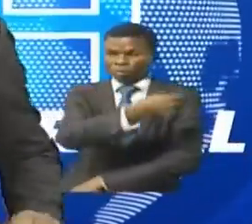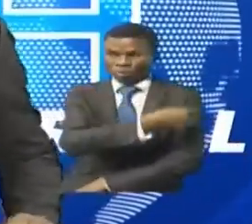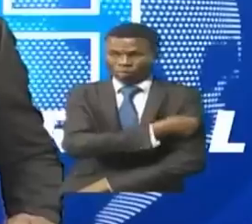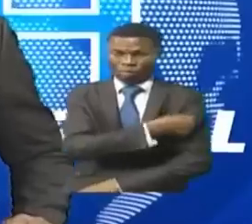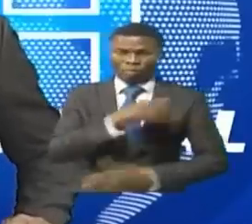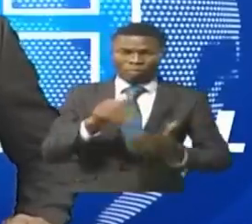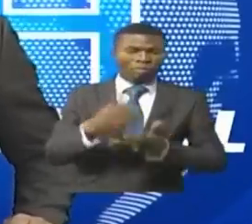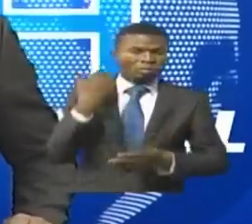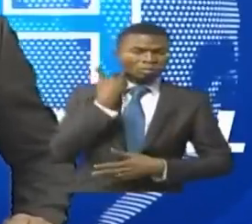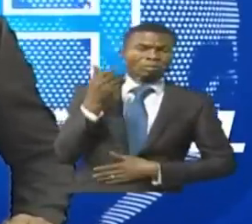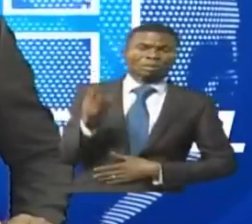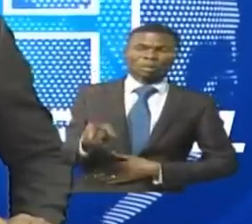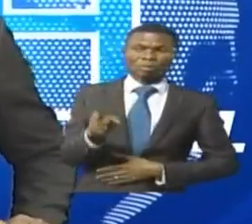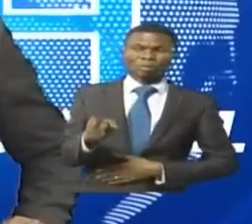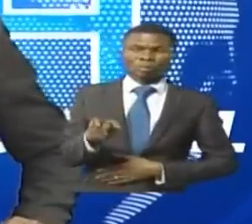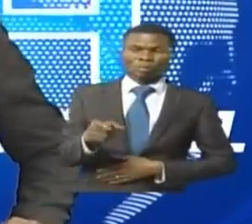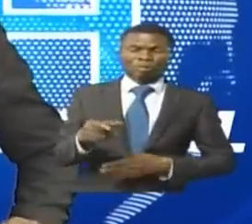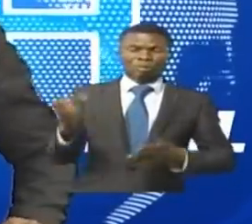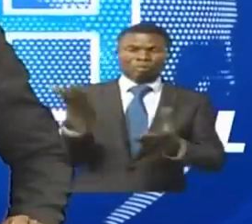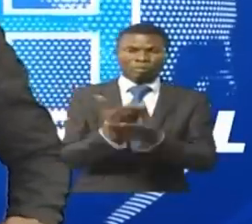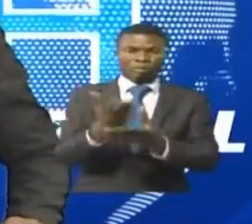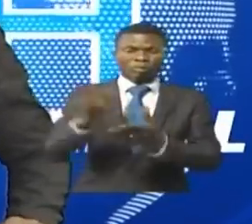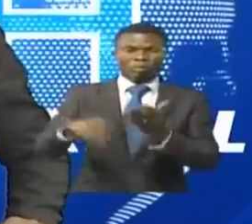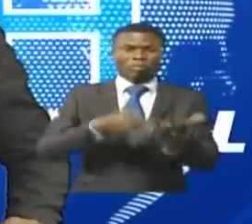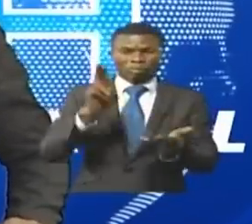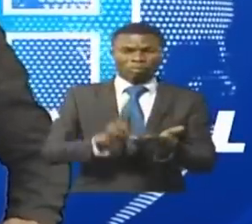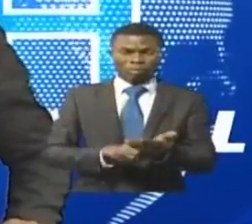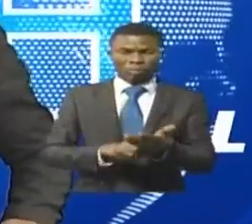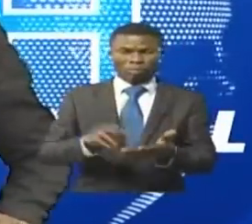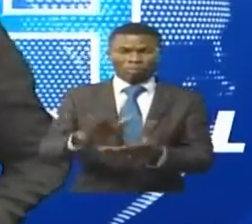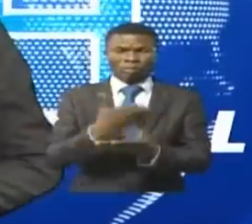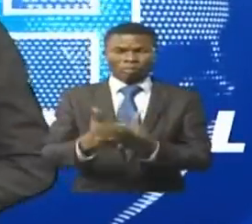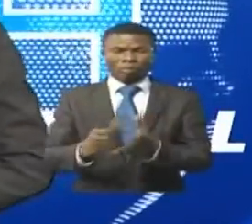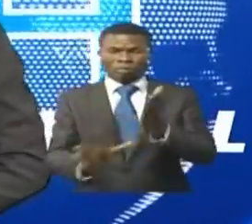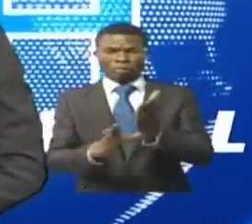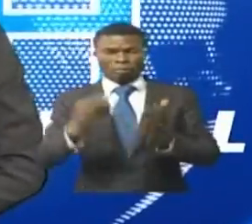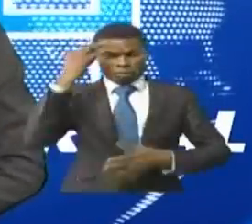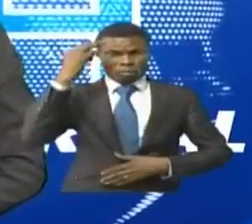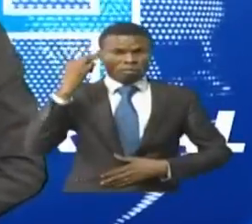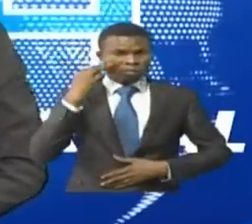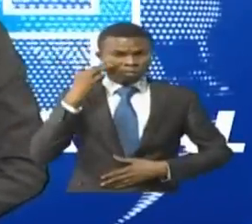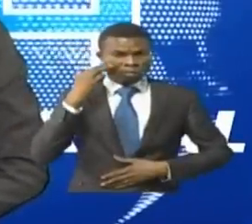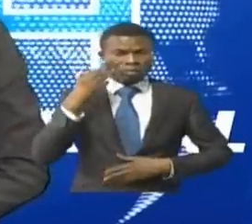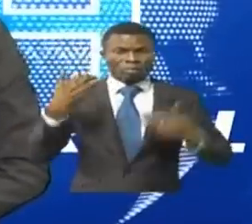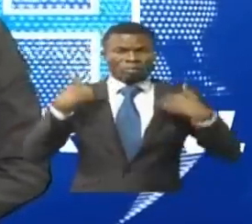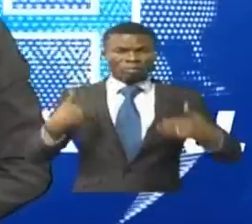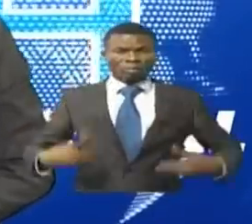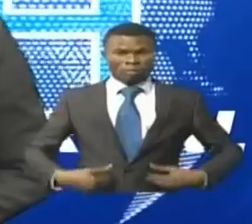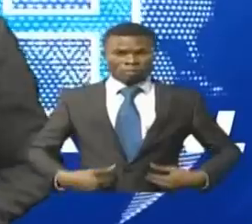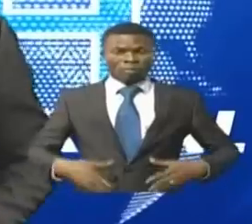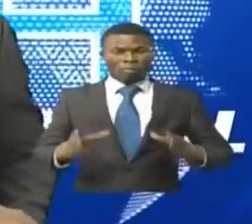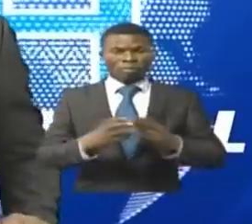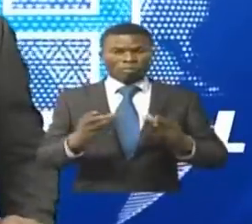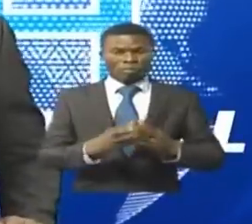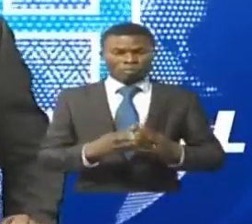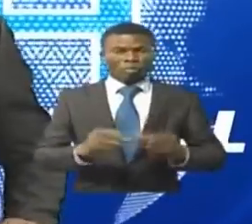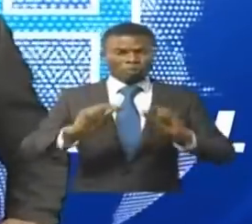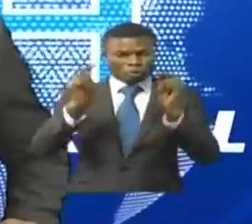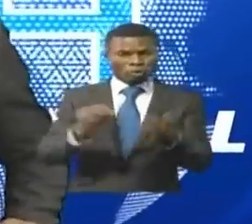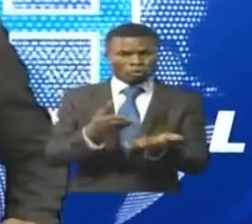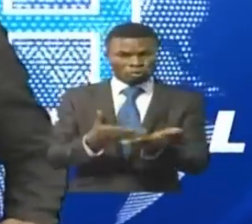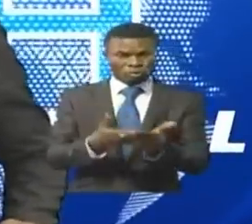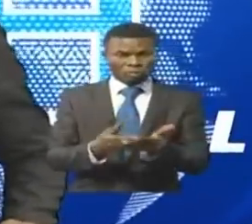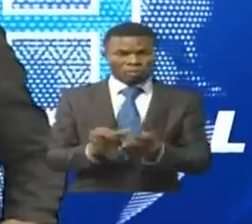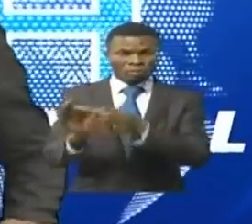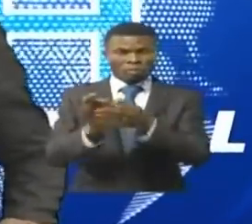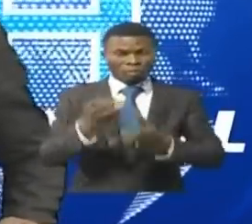contre cette maladie. Un accord a été signé entre la vice-ministre de la Santé ainsi que cette structure de